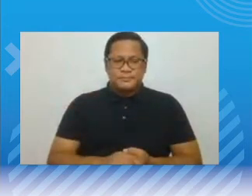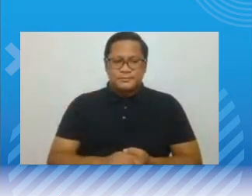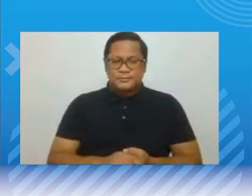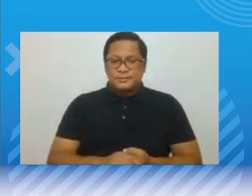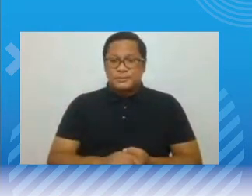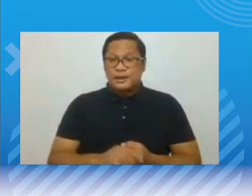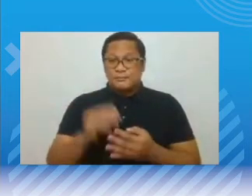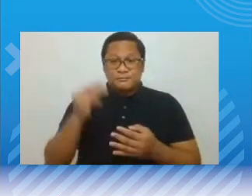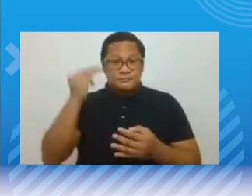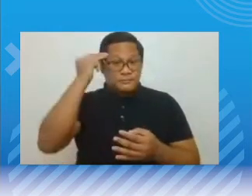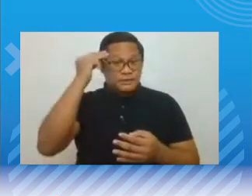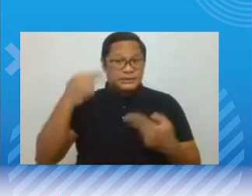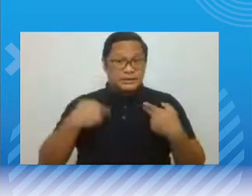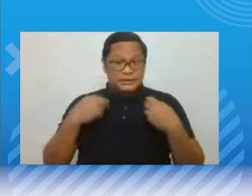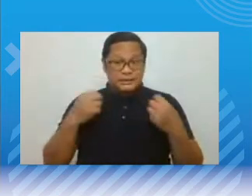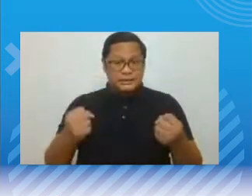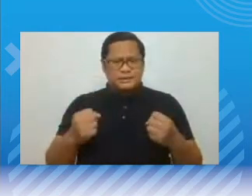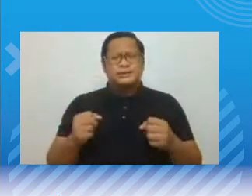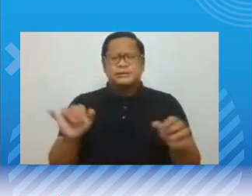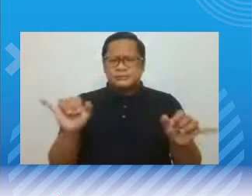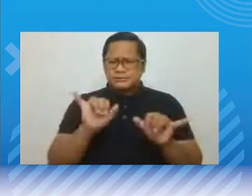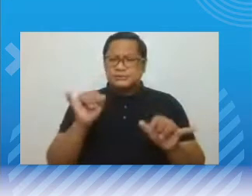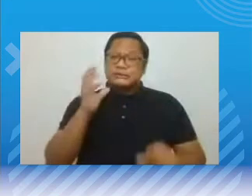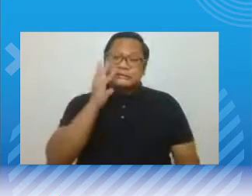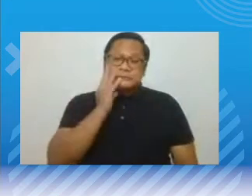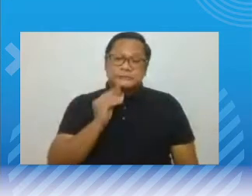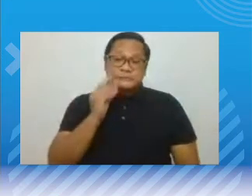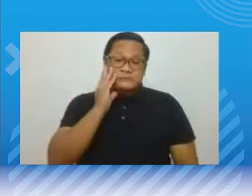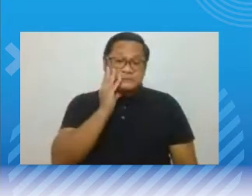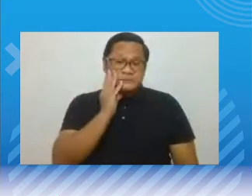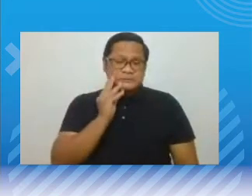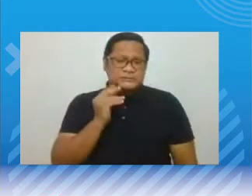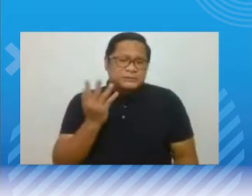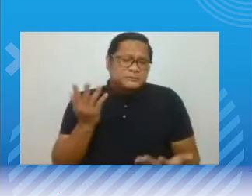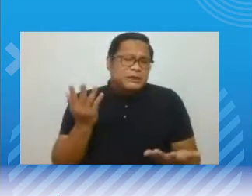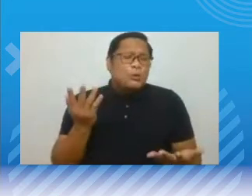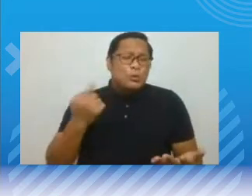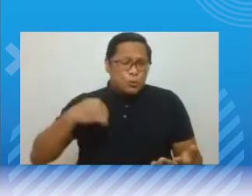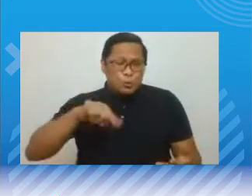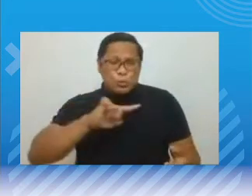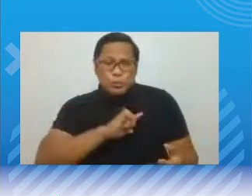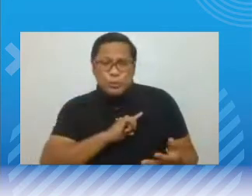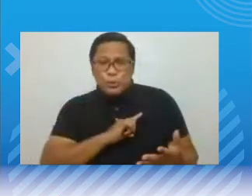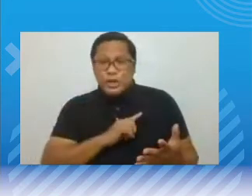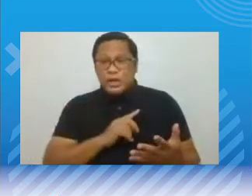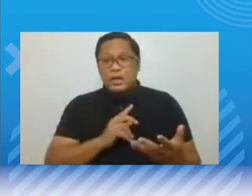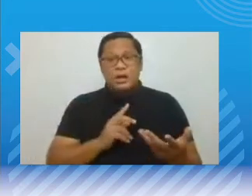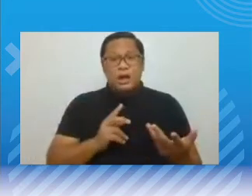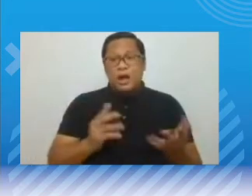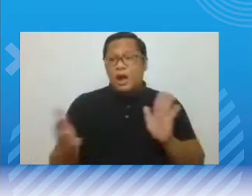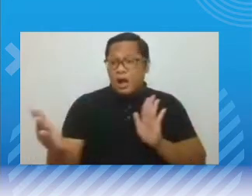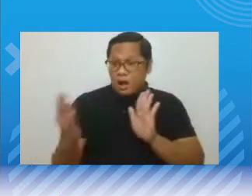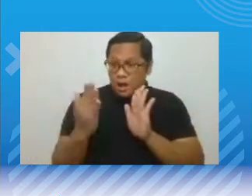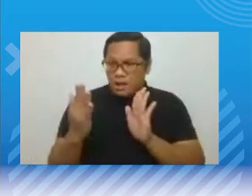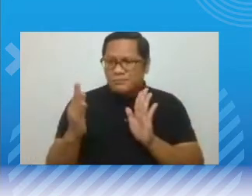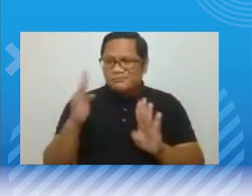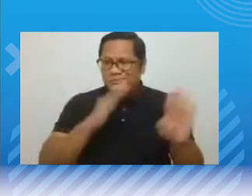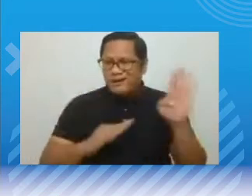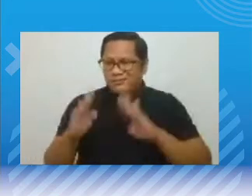mental health, nakakaranas din tayo ng mga pagkakataon na we encounter problems with our own mental